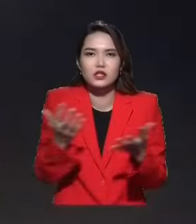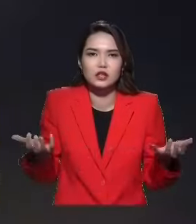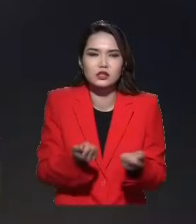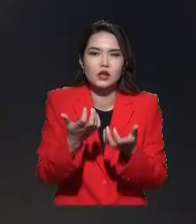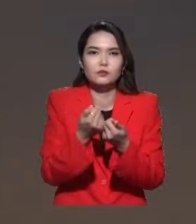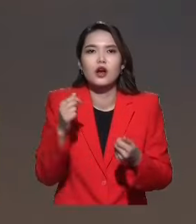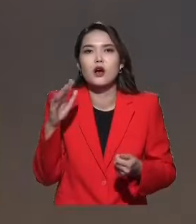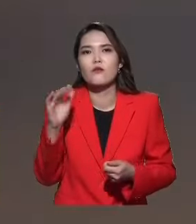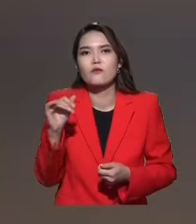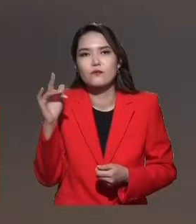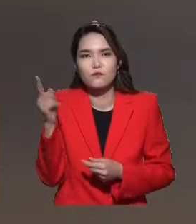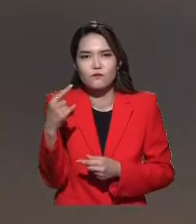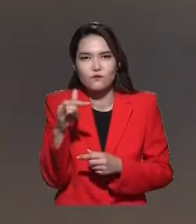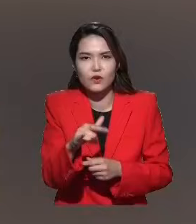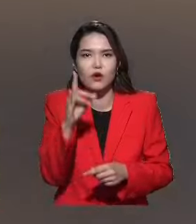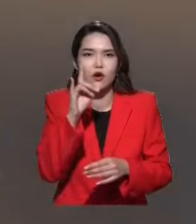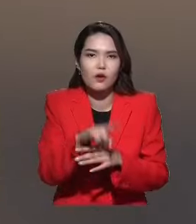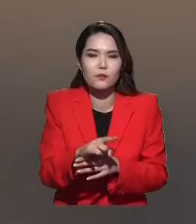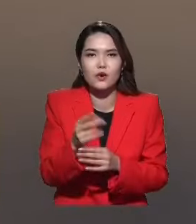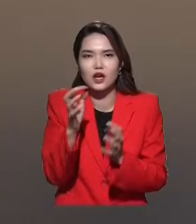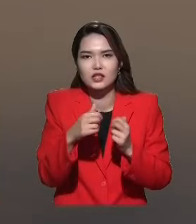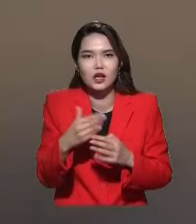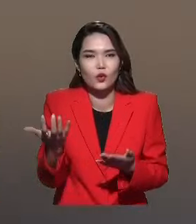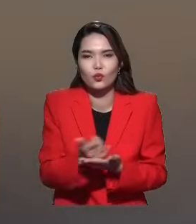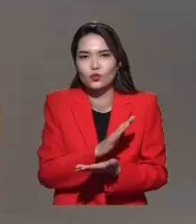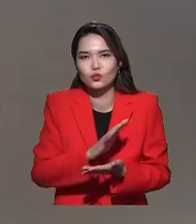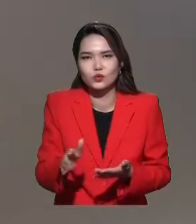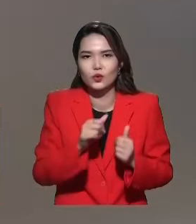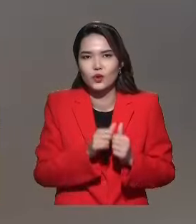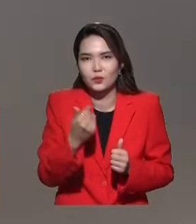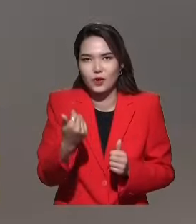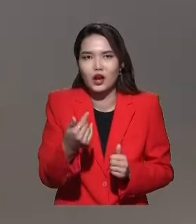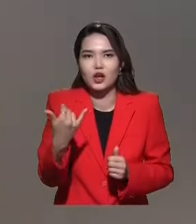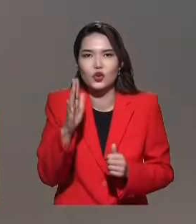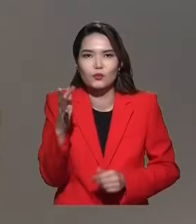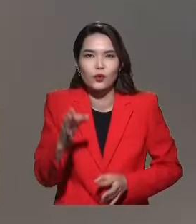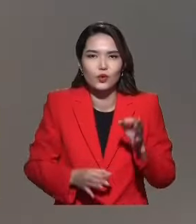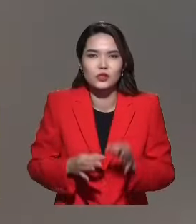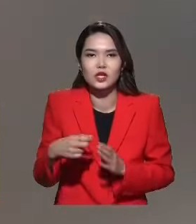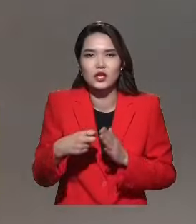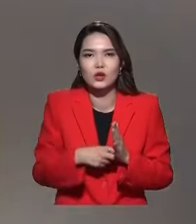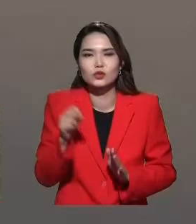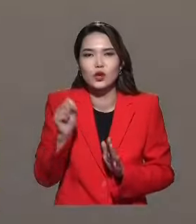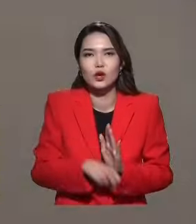спасатели на вертолетах. Однако обмануть следствие женщине и ее любовнику не удалось. Их будут судить по статье